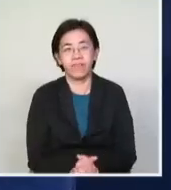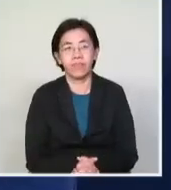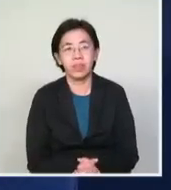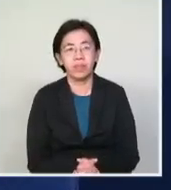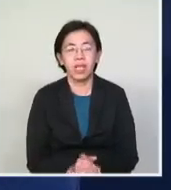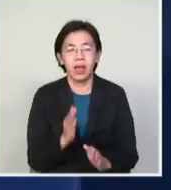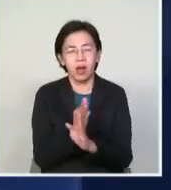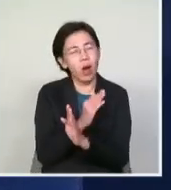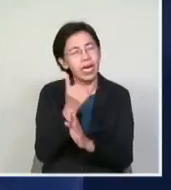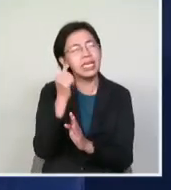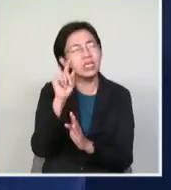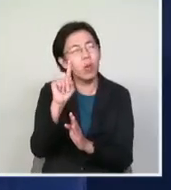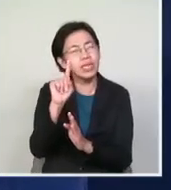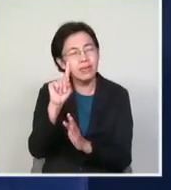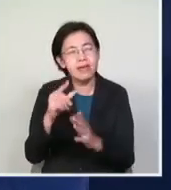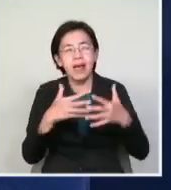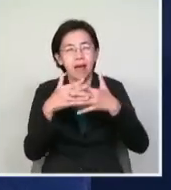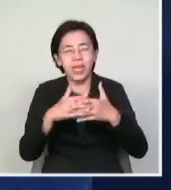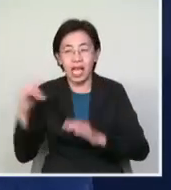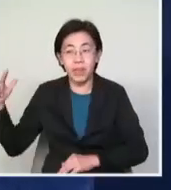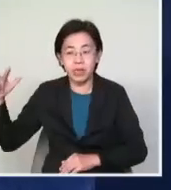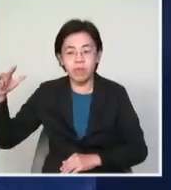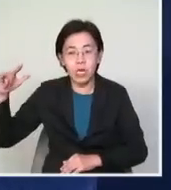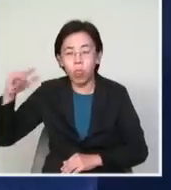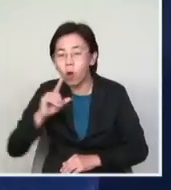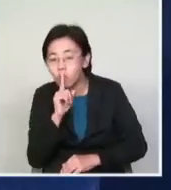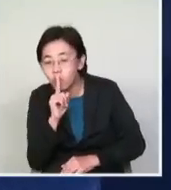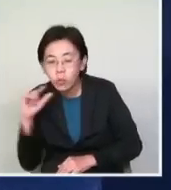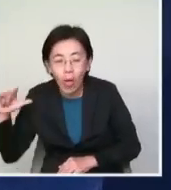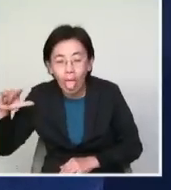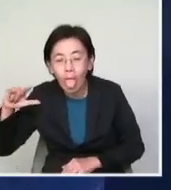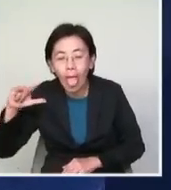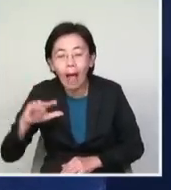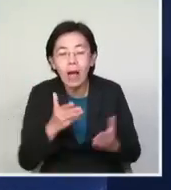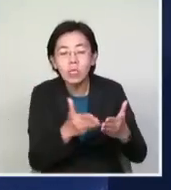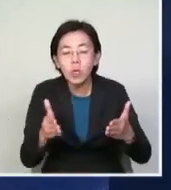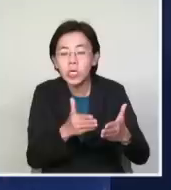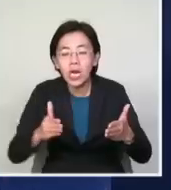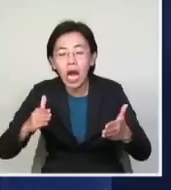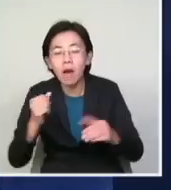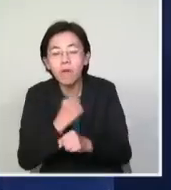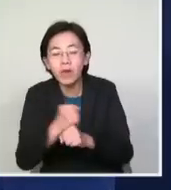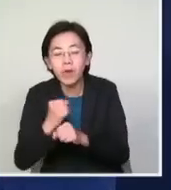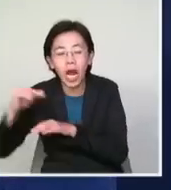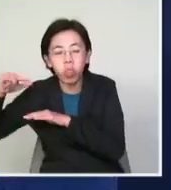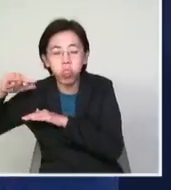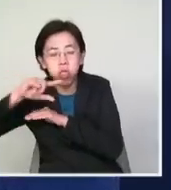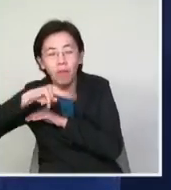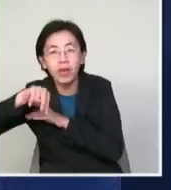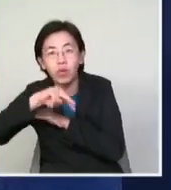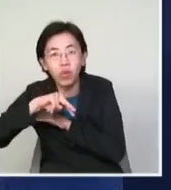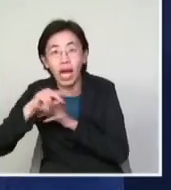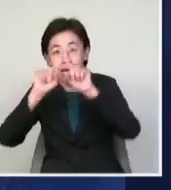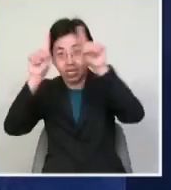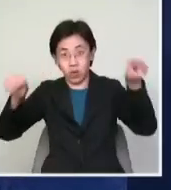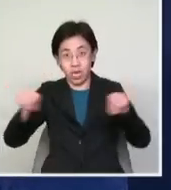แค่1วันเท่านั้นหลังจากที่สหรัฐอเมริกาได้ส่งเครื่องบินสอดแนมเข้ามาในพื้นที่ที่จีนทำการซ้อมรบอยู่นะคะให้คุณผู้ชมดูแผนภาพนี้นะค